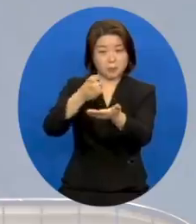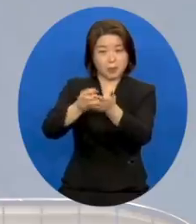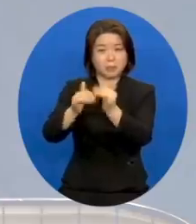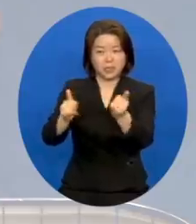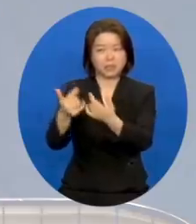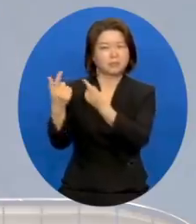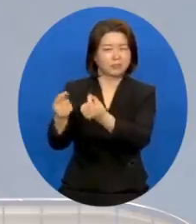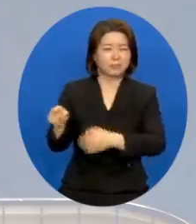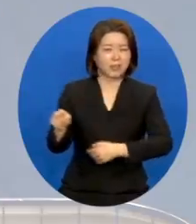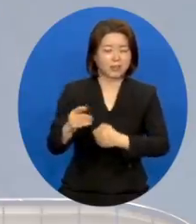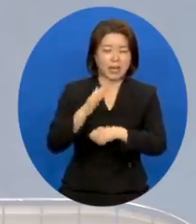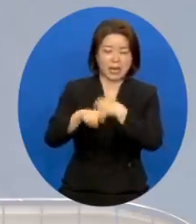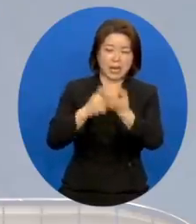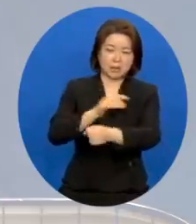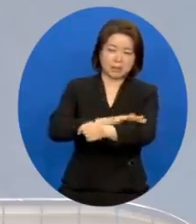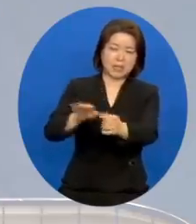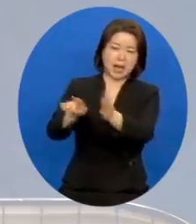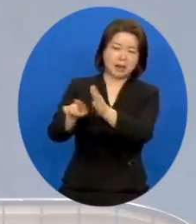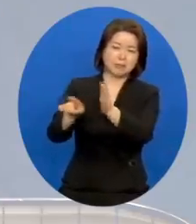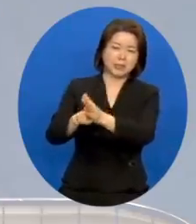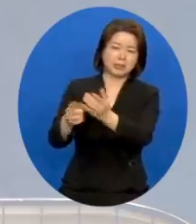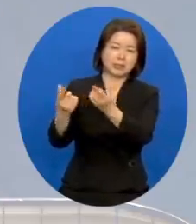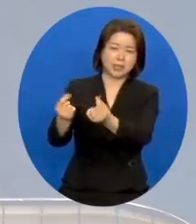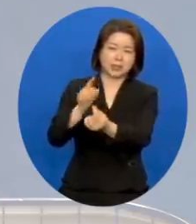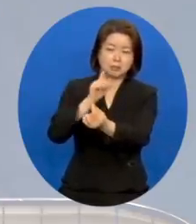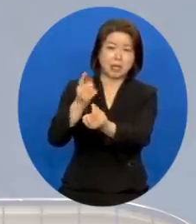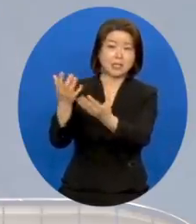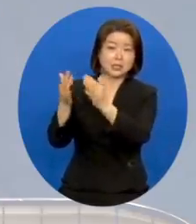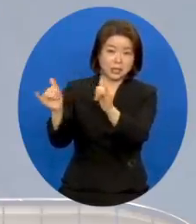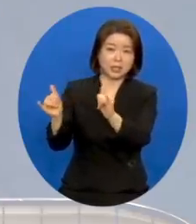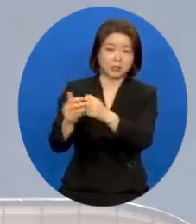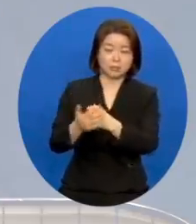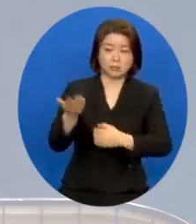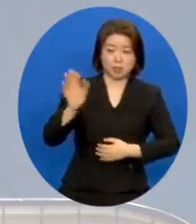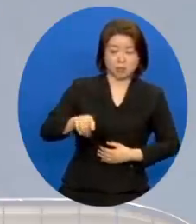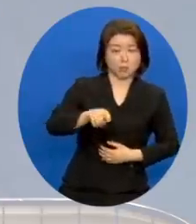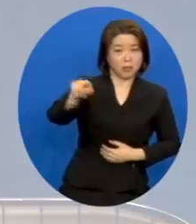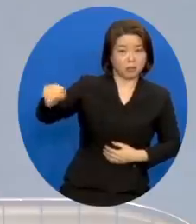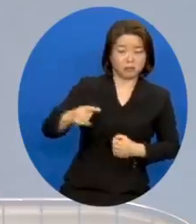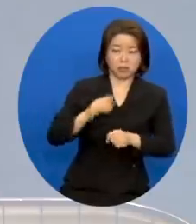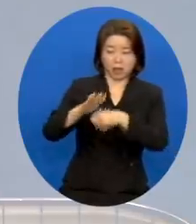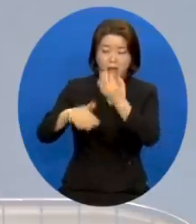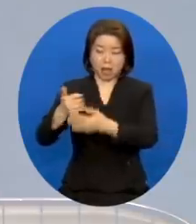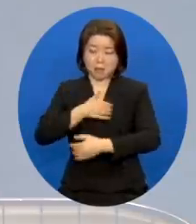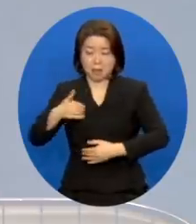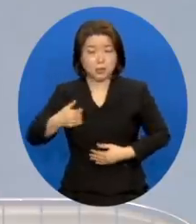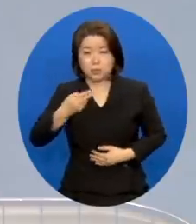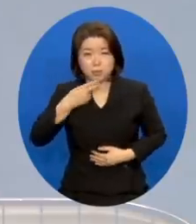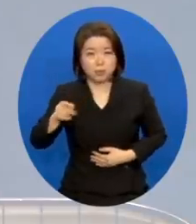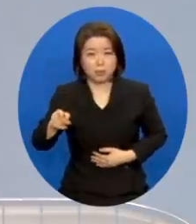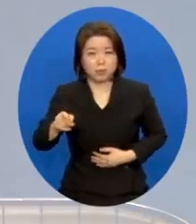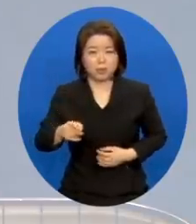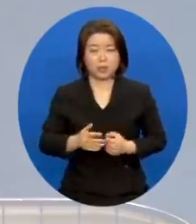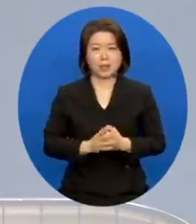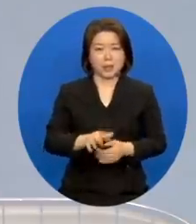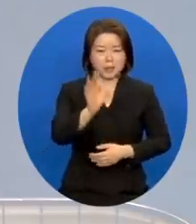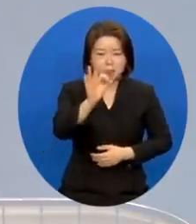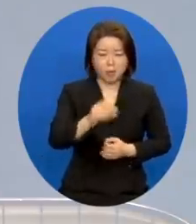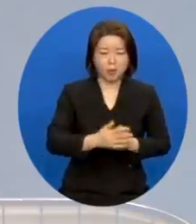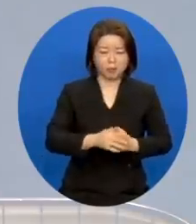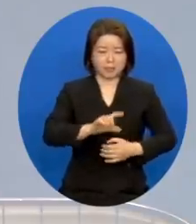하나님을 가장 잘 믿는다는 사람들이 였어요 그렇지만 그들은 하나님 으로 만족이 안 되어 돈